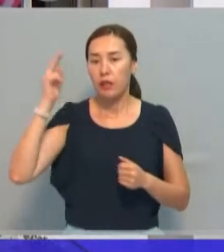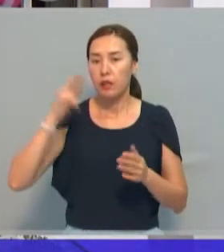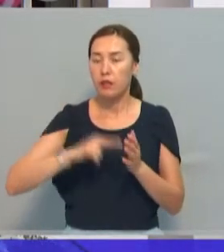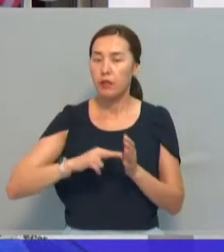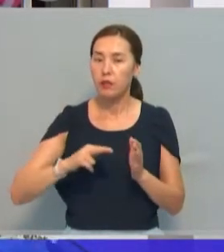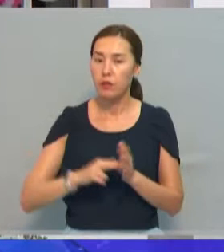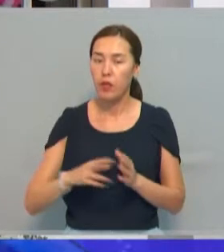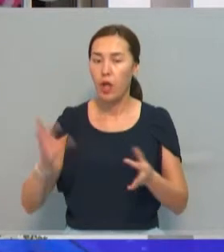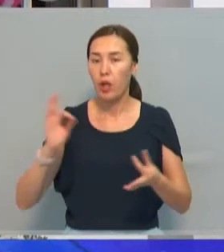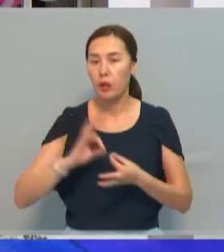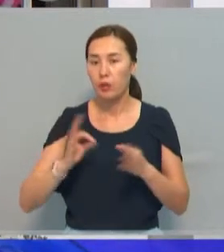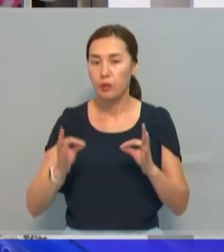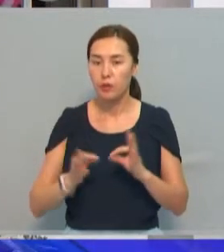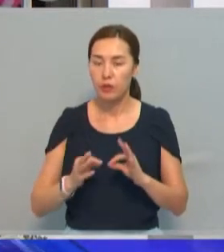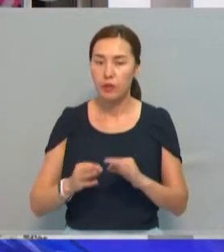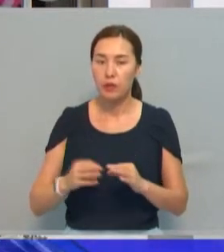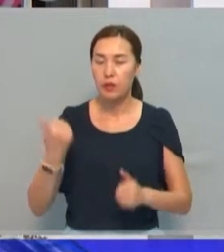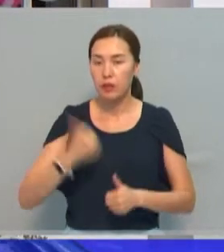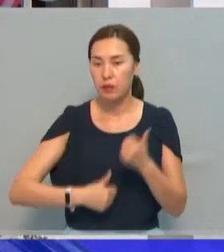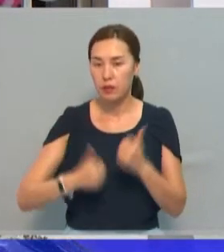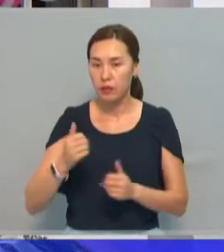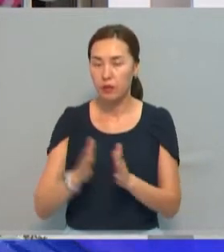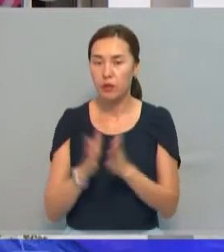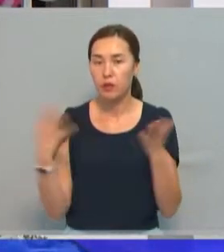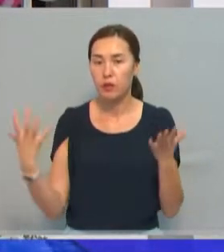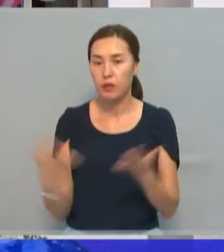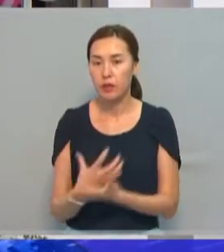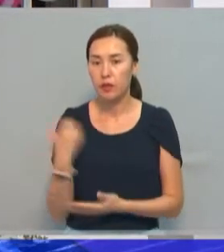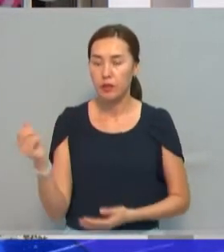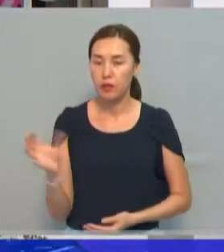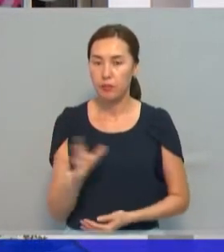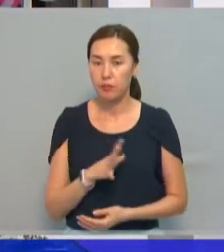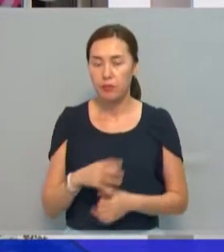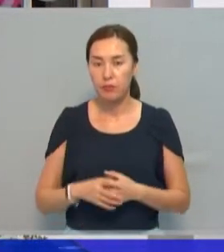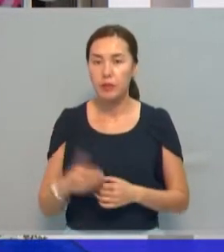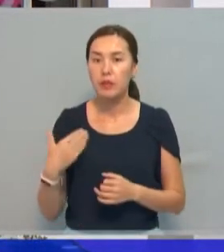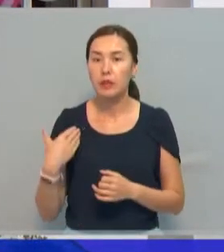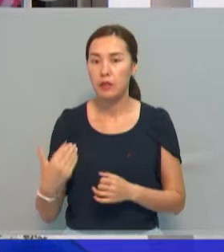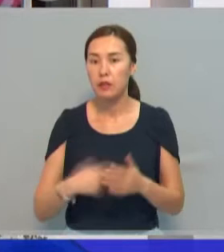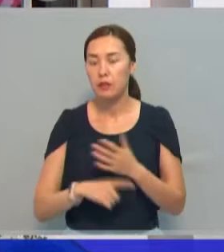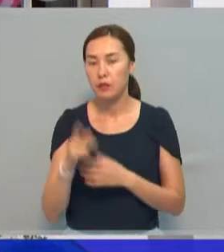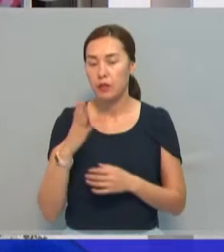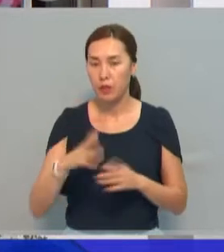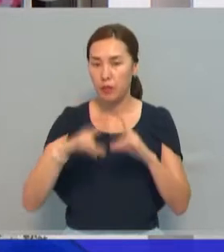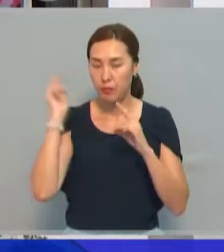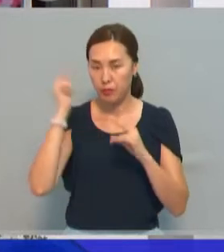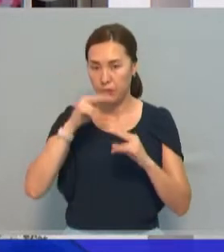жобаларда, олимпиадаларда, сайыстарда үлкен жетістіктерге жетуде. Оған негіз бар.